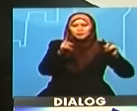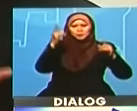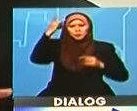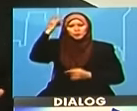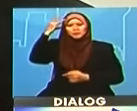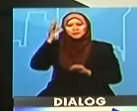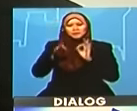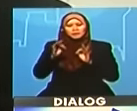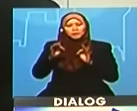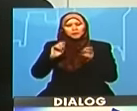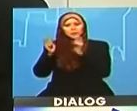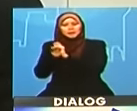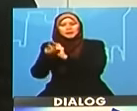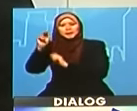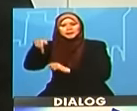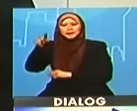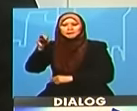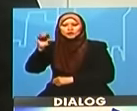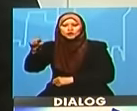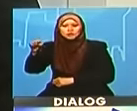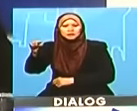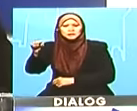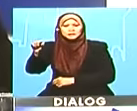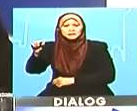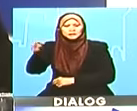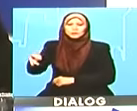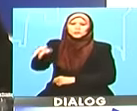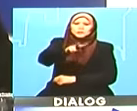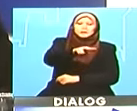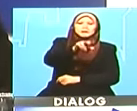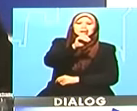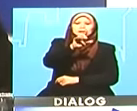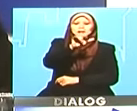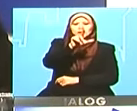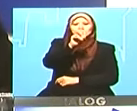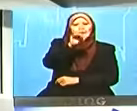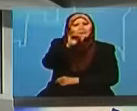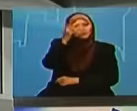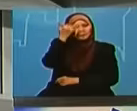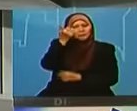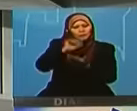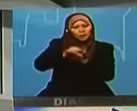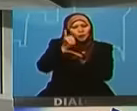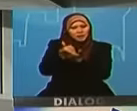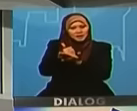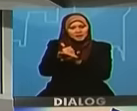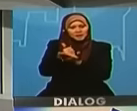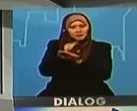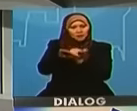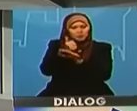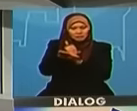apakala beralihnya daripada KPMG pergi pada Deloitte. Ya, ada yang menganggap bahawa kedua-dua auditor gergasi